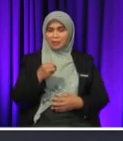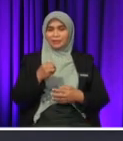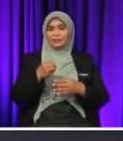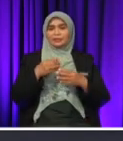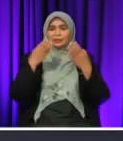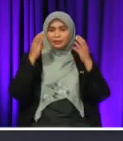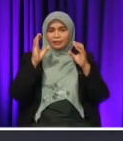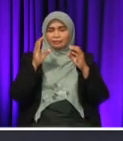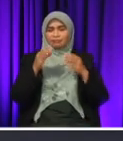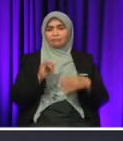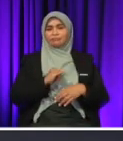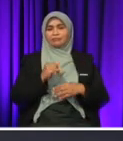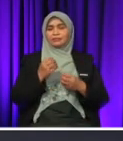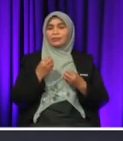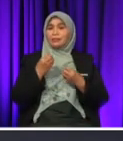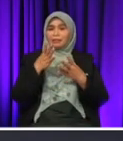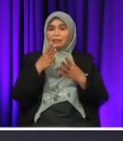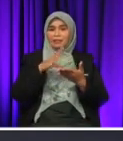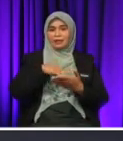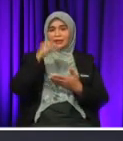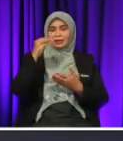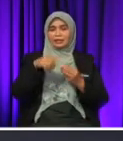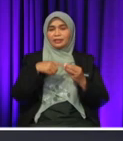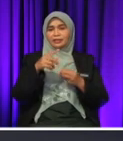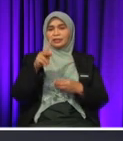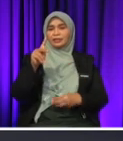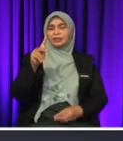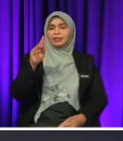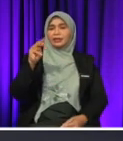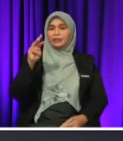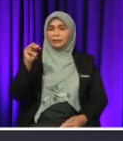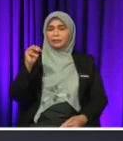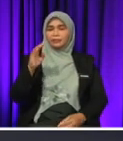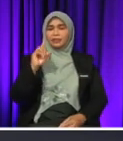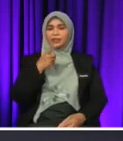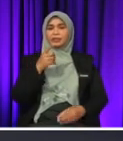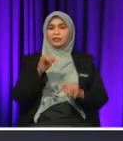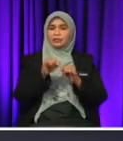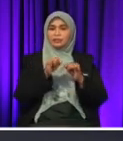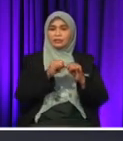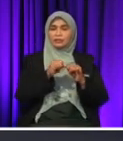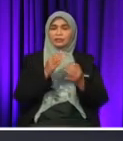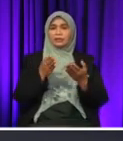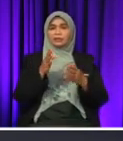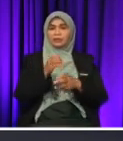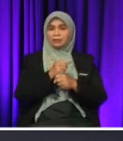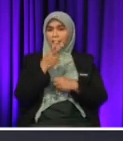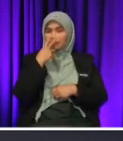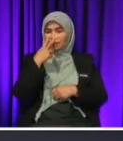tentang kesusastraan juga mungkin dapat melihat beberapa